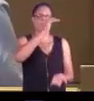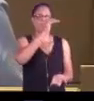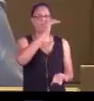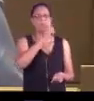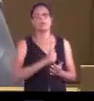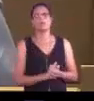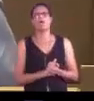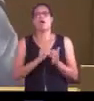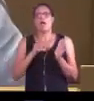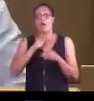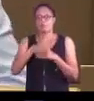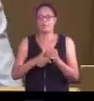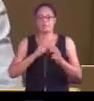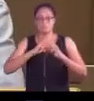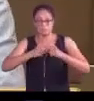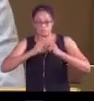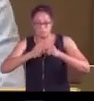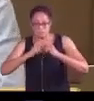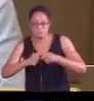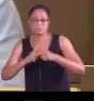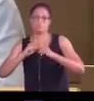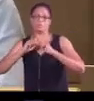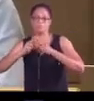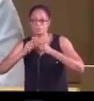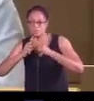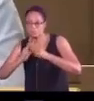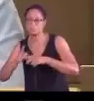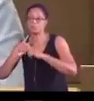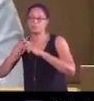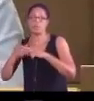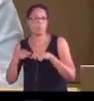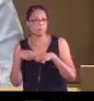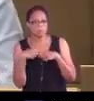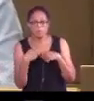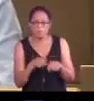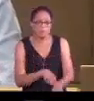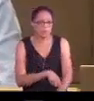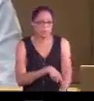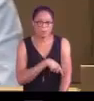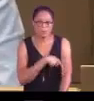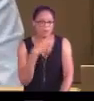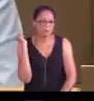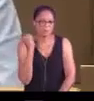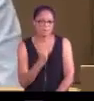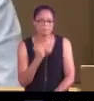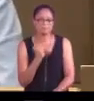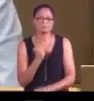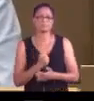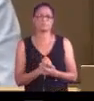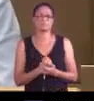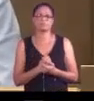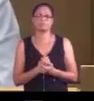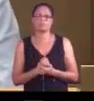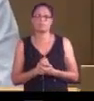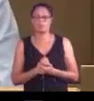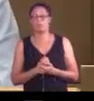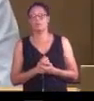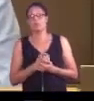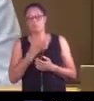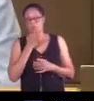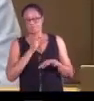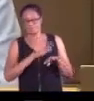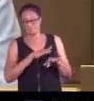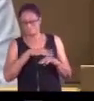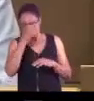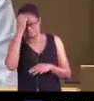faire une négociation. C'est la procédure la plus longue. Et j'ai fait tout de suite signaler que vous courez le risque que